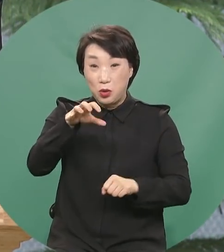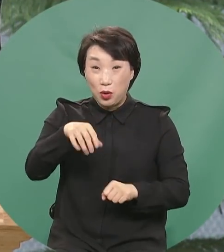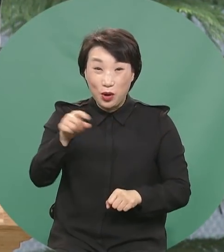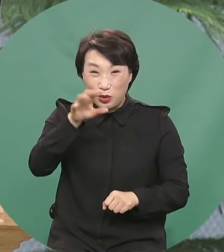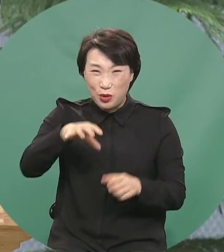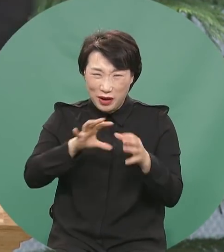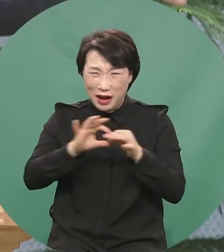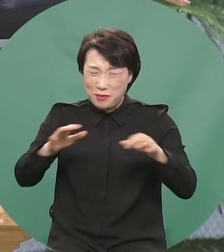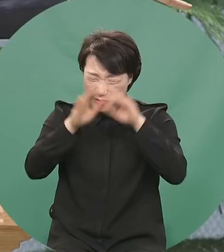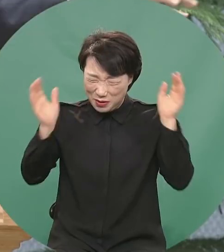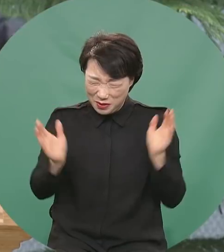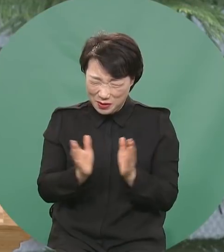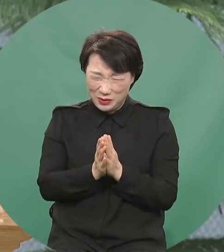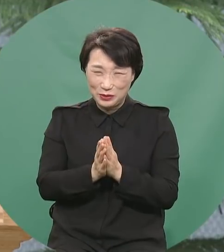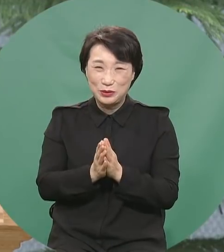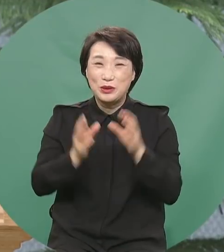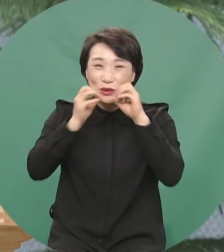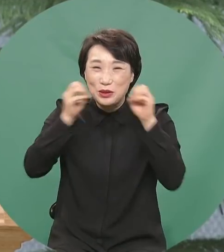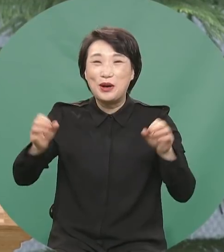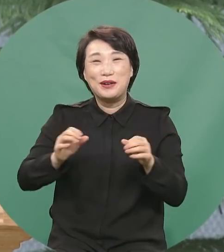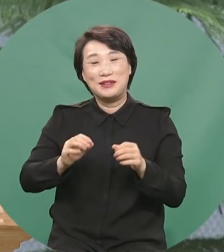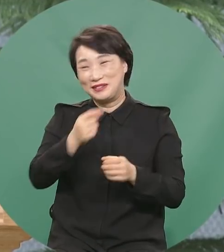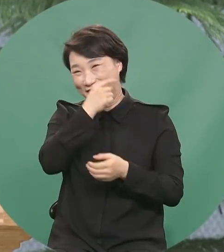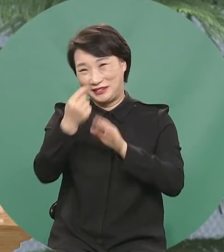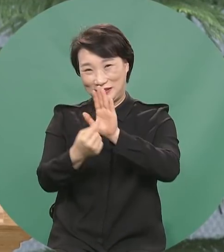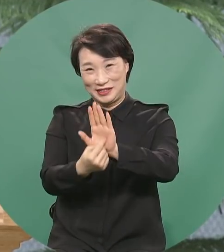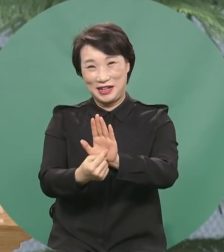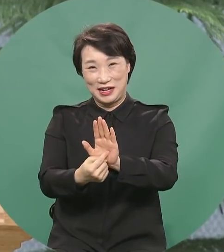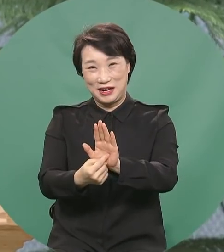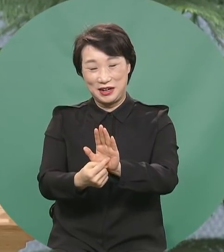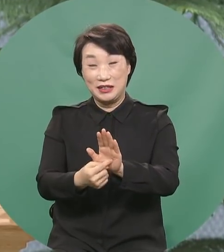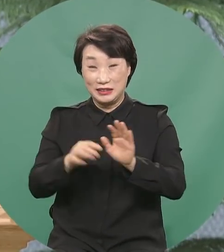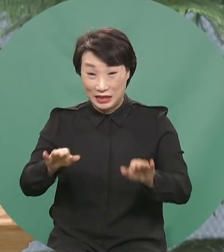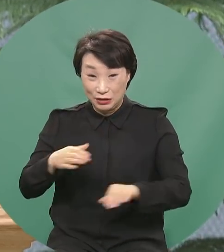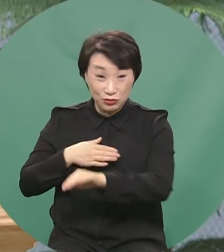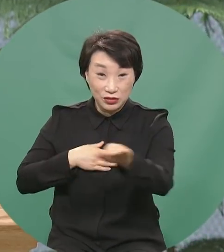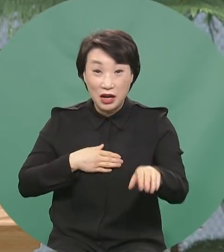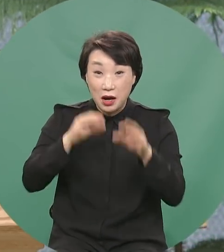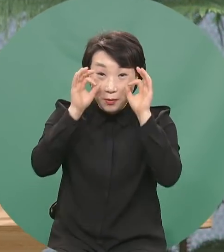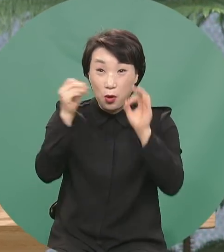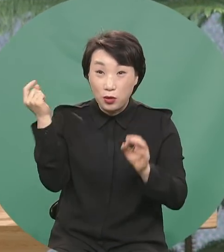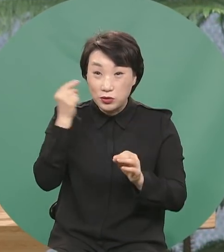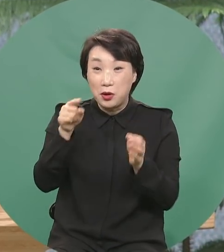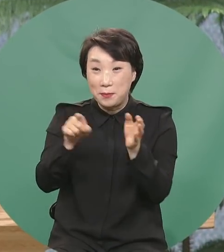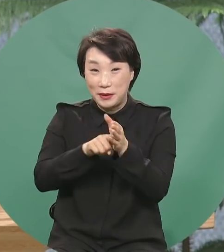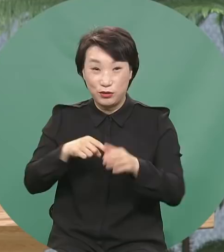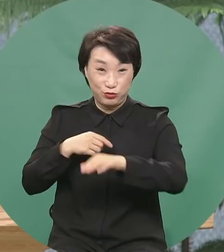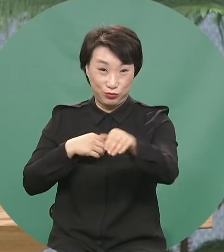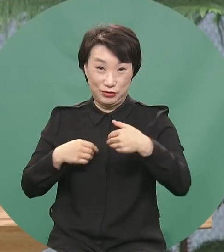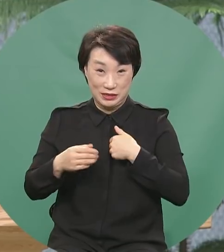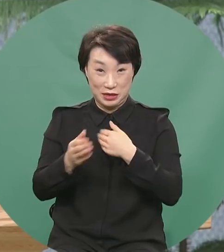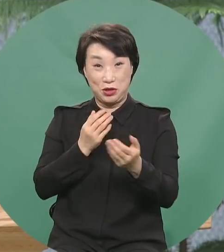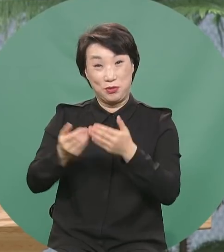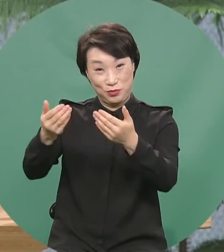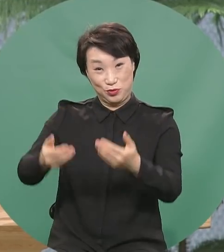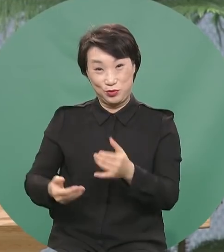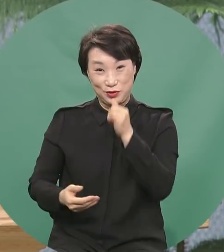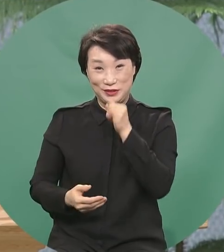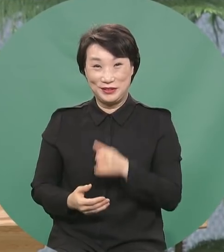다 증거하게 하시고 듣고 믿는 자들에게 경험하게 하시는